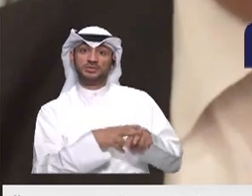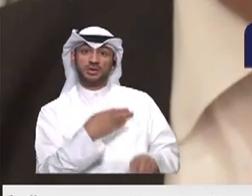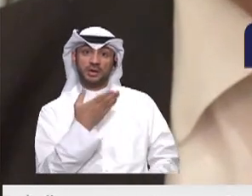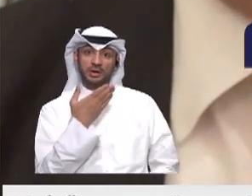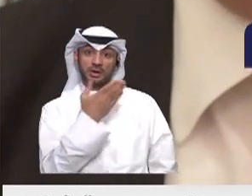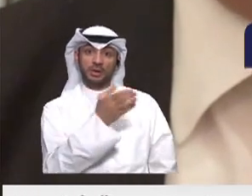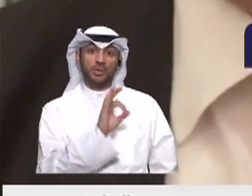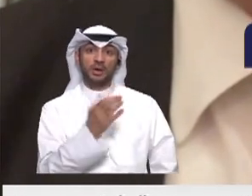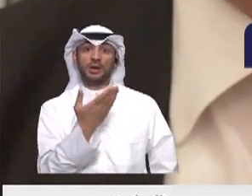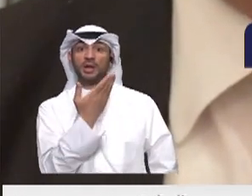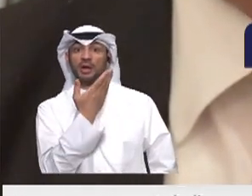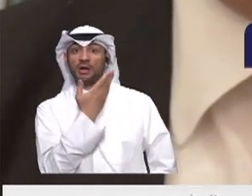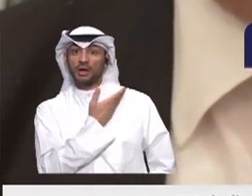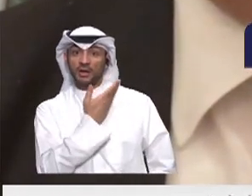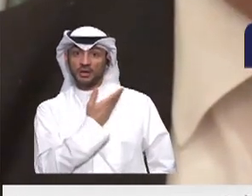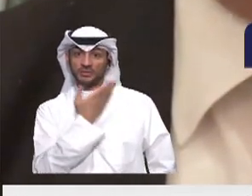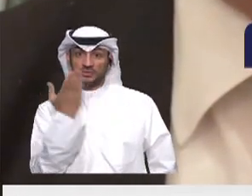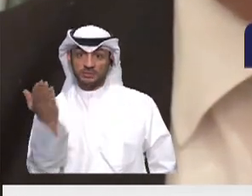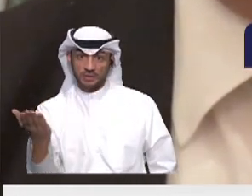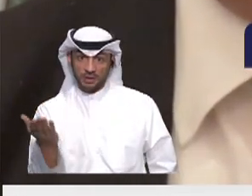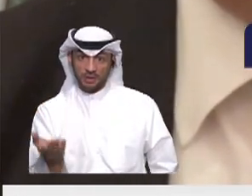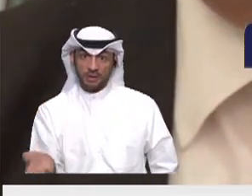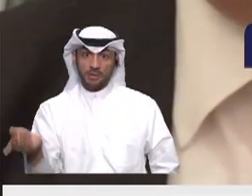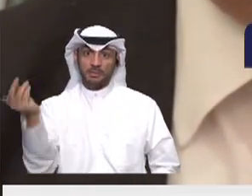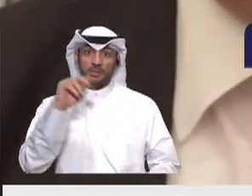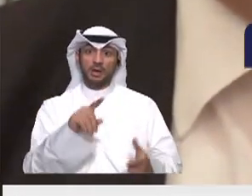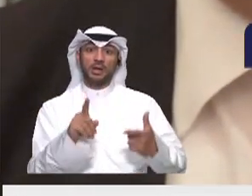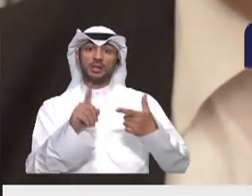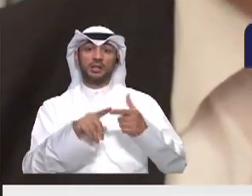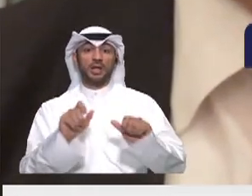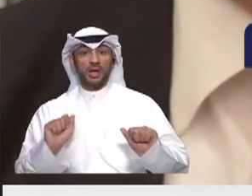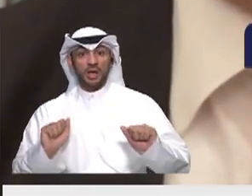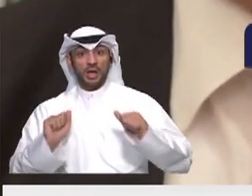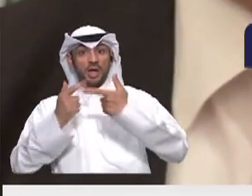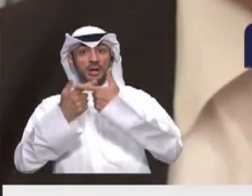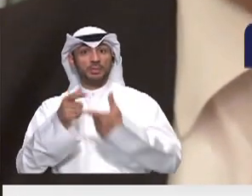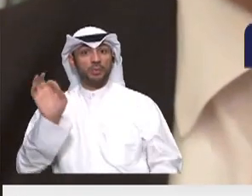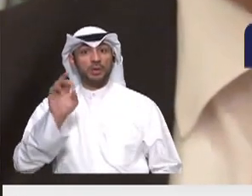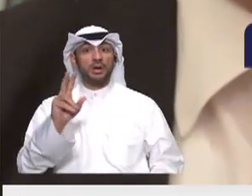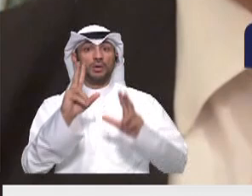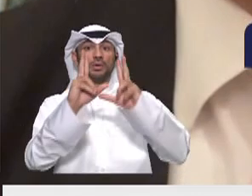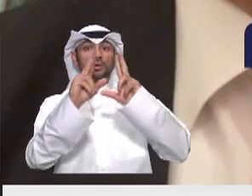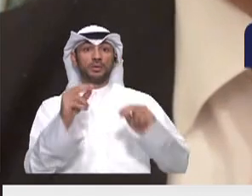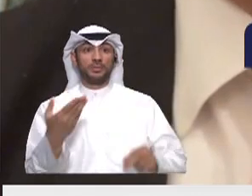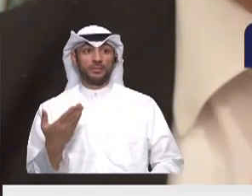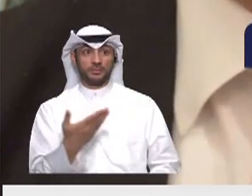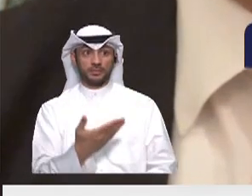قطاع غزة في فلسطين المحتلة، وأيضا الآن الحرب في لبنان.